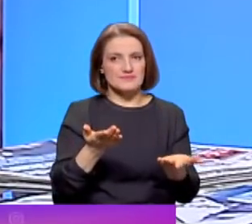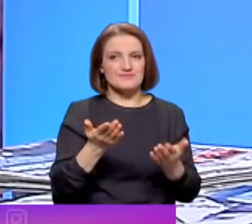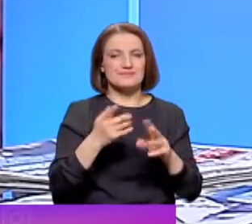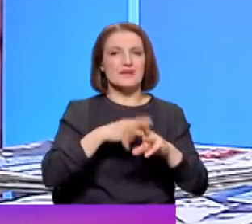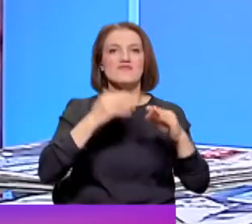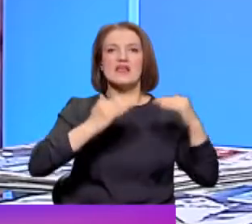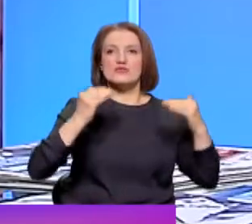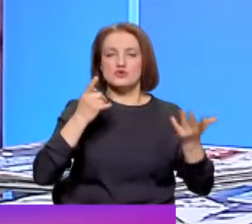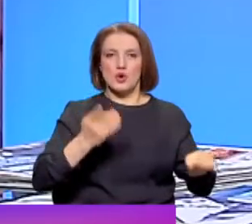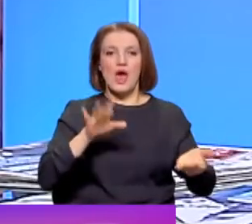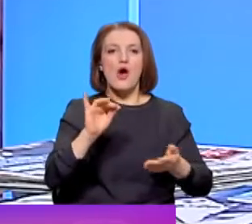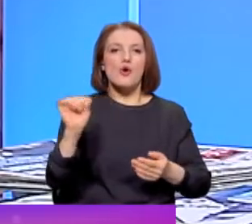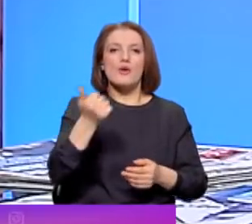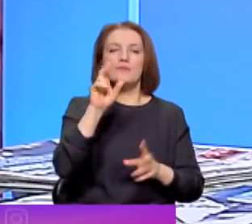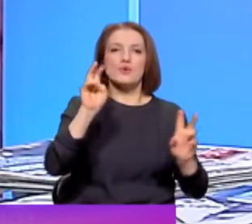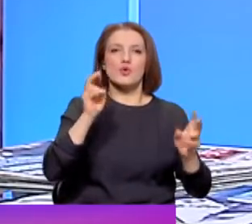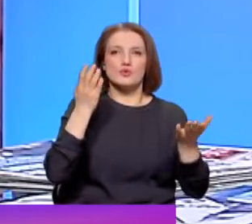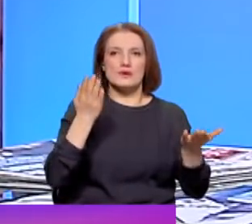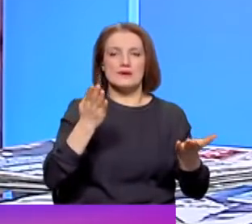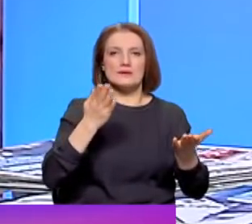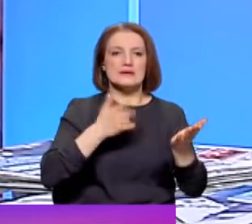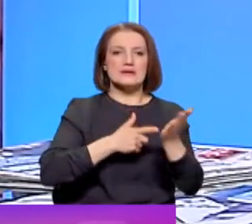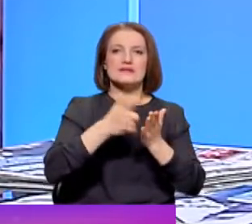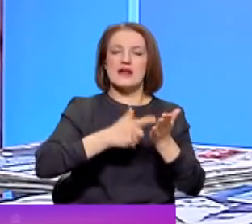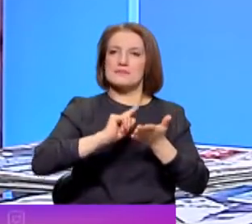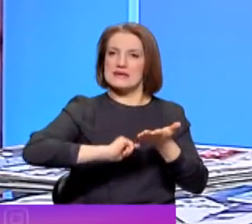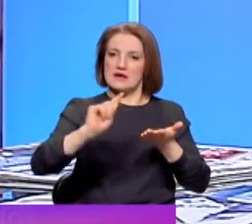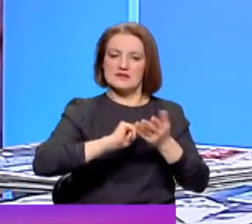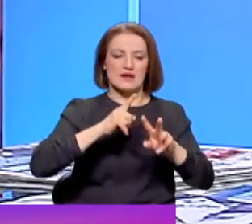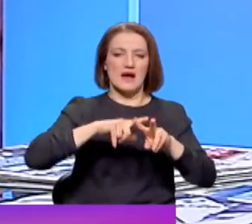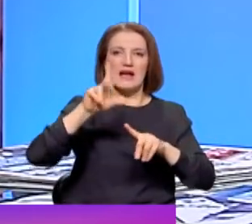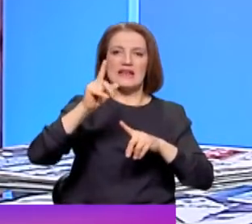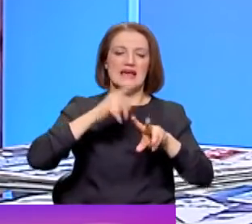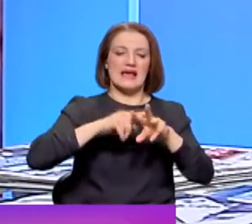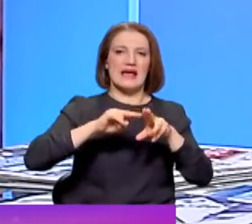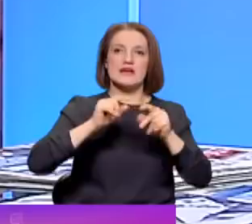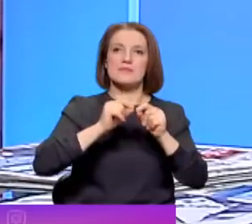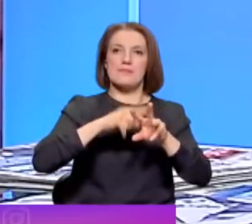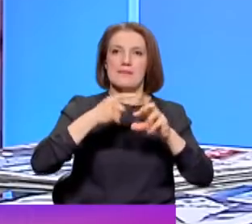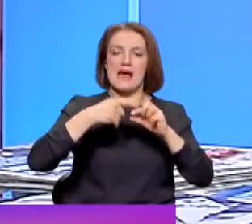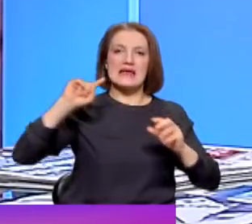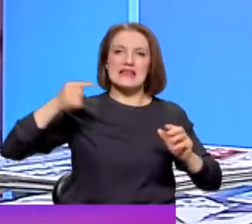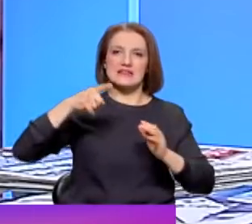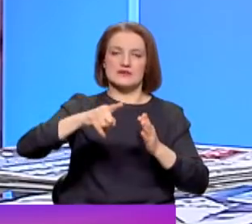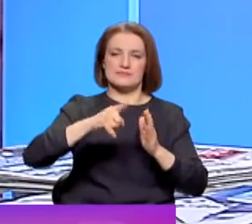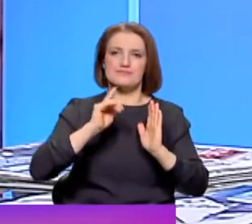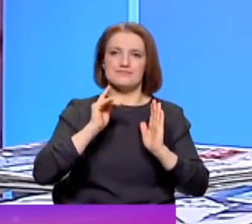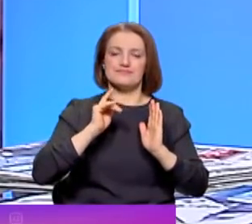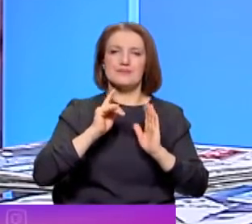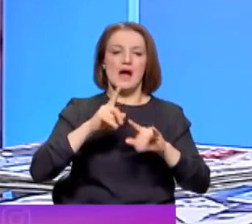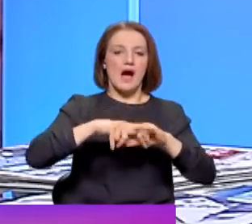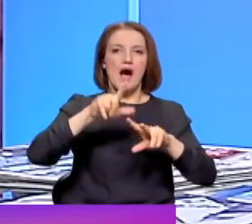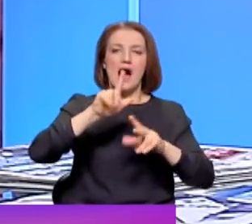Burada en önemli konulardan bir tanesi tarım yazarı Ali Ekber Yıldırım alekber abdest sürekli dillendirir Hal Yasası ne oldu